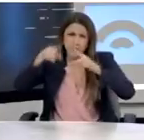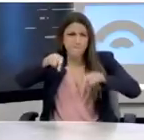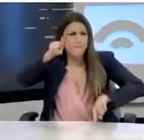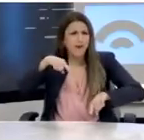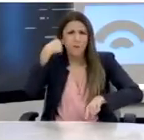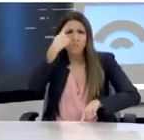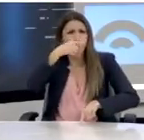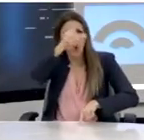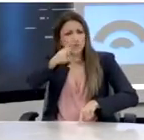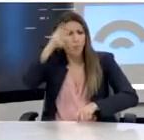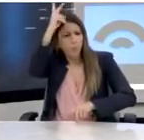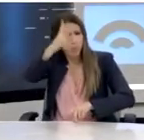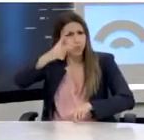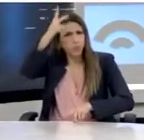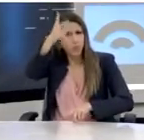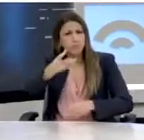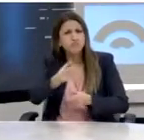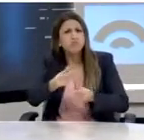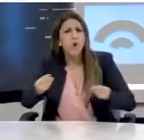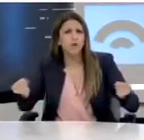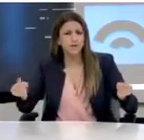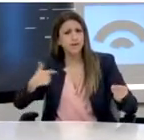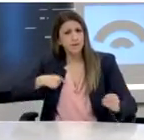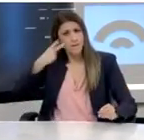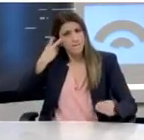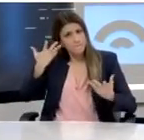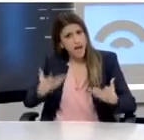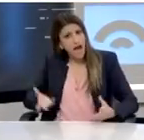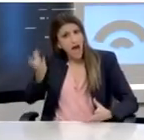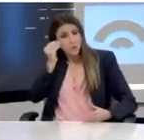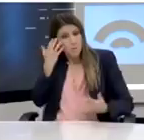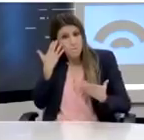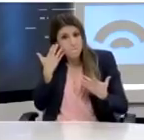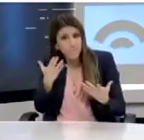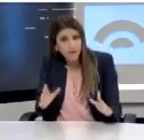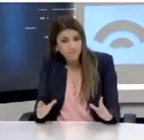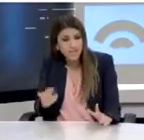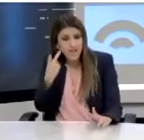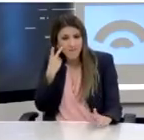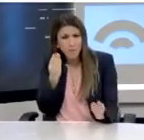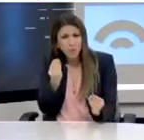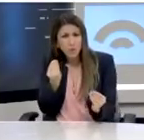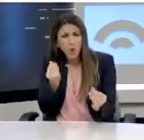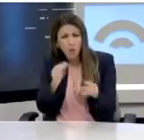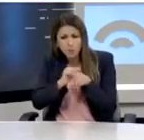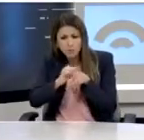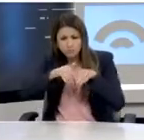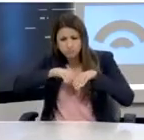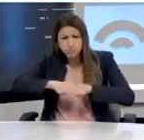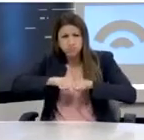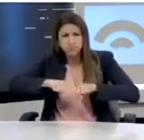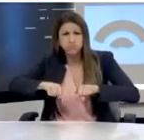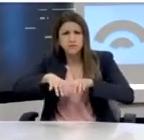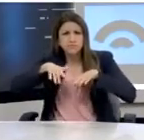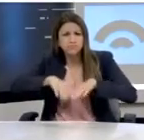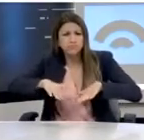προσώπων. Έχουμε γίνει μάρτυρες μιας τακτικής εκφοβισμού και κατατρομοκράτησης